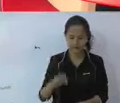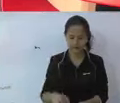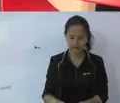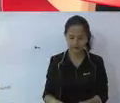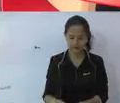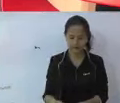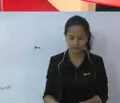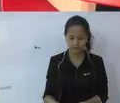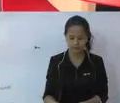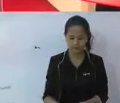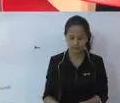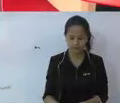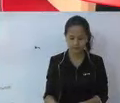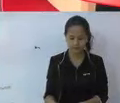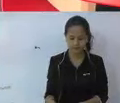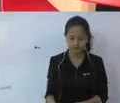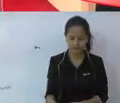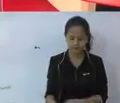Ronaline Juliano.